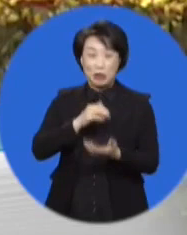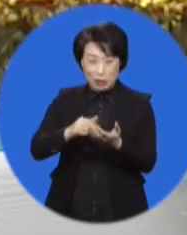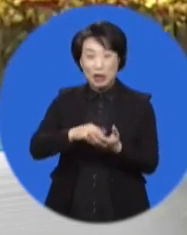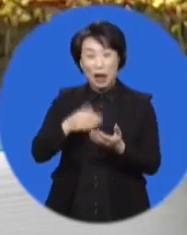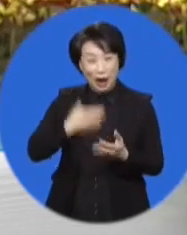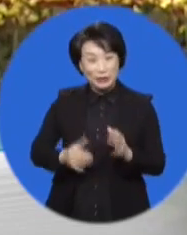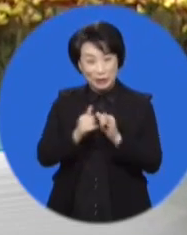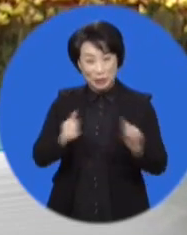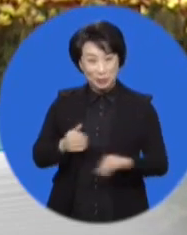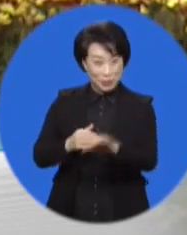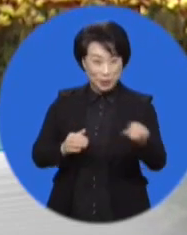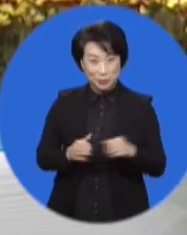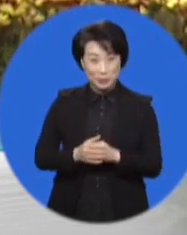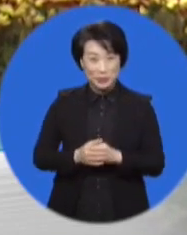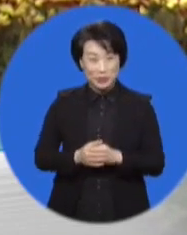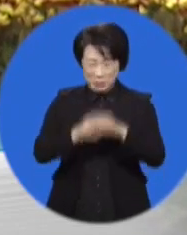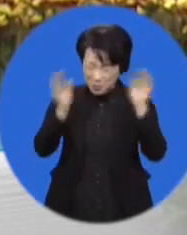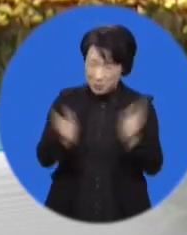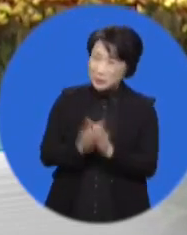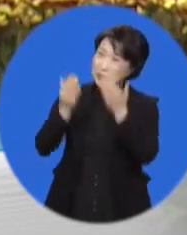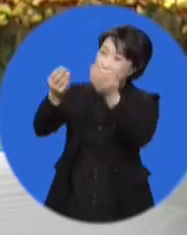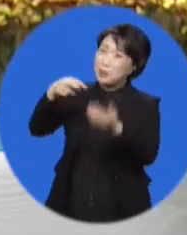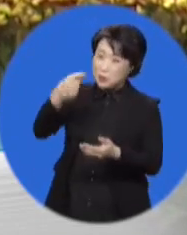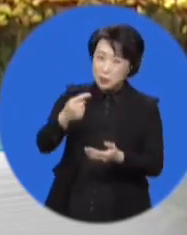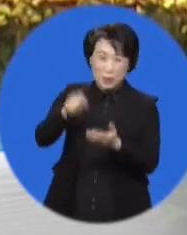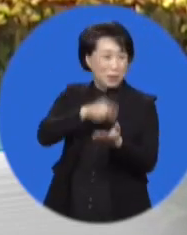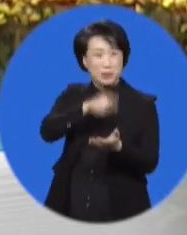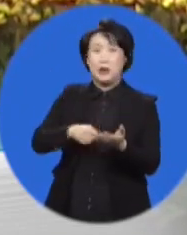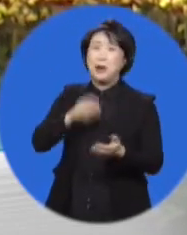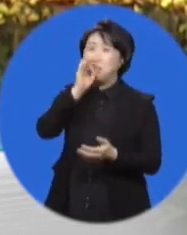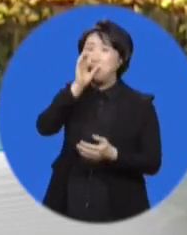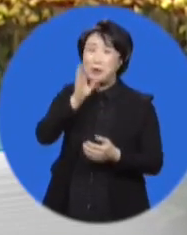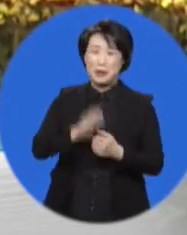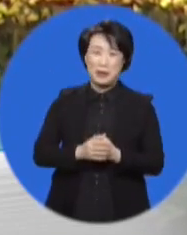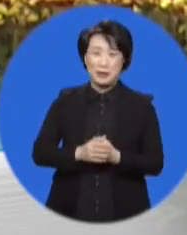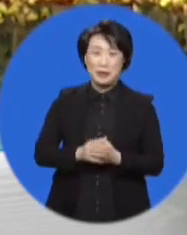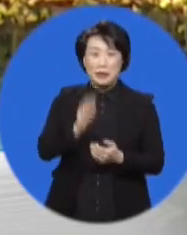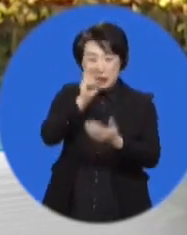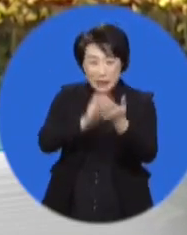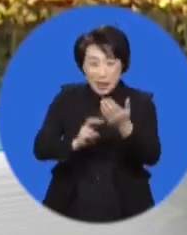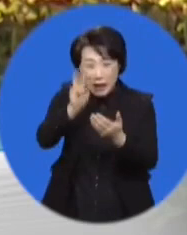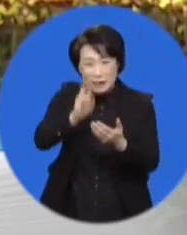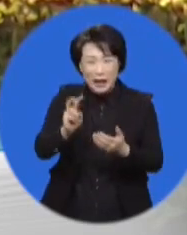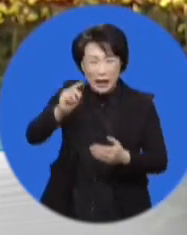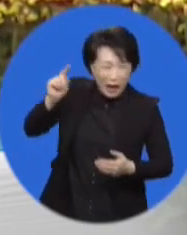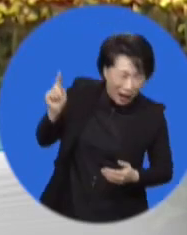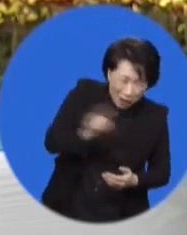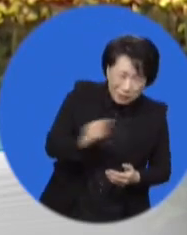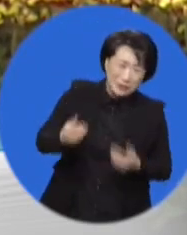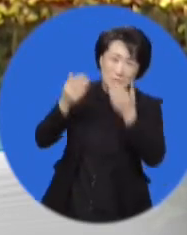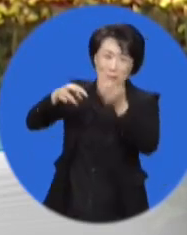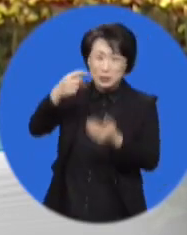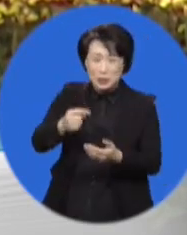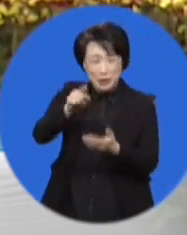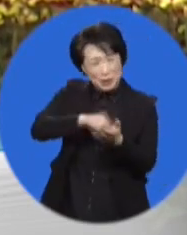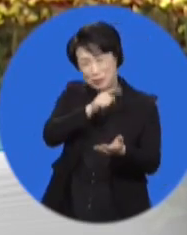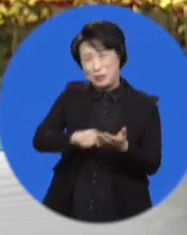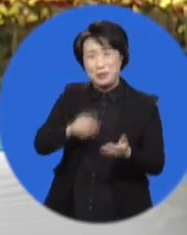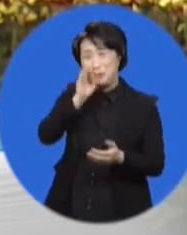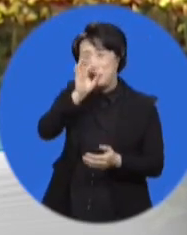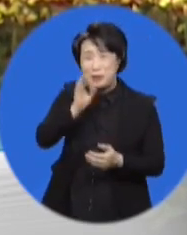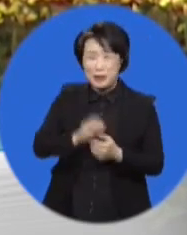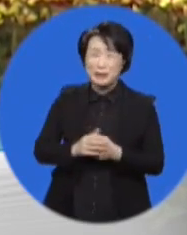아는 사람, 다 드려도 갚을 길 없어. 찬양이가 아무리 해도 갚을 길 없어.